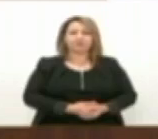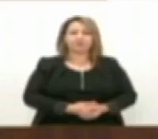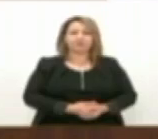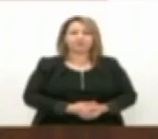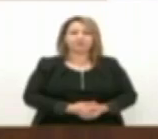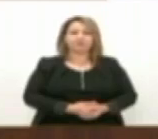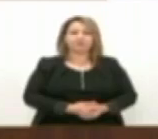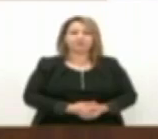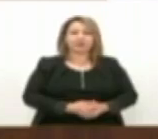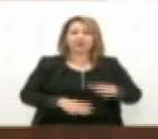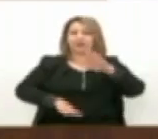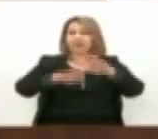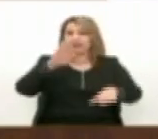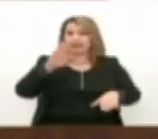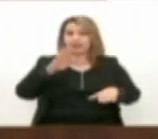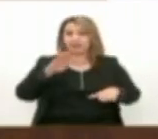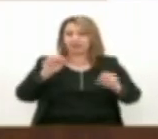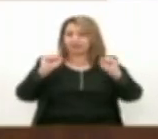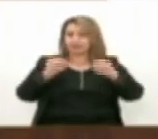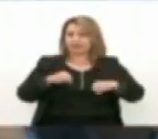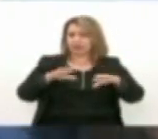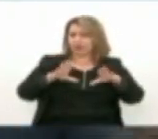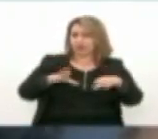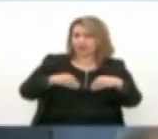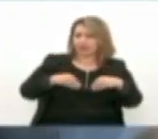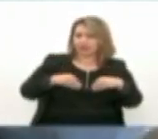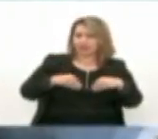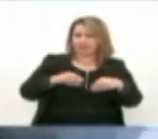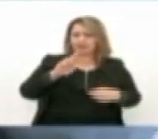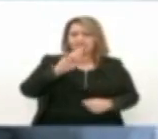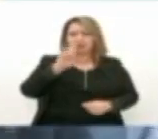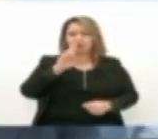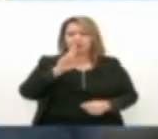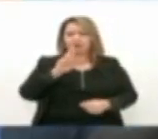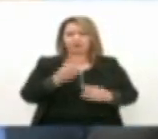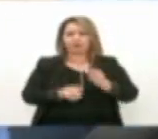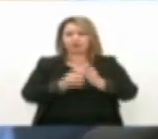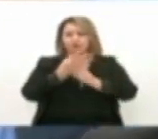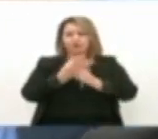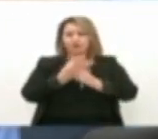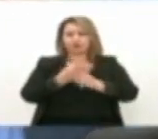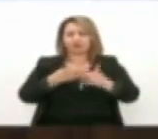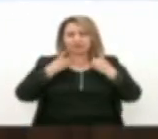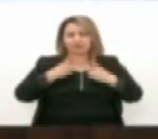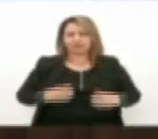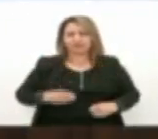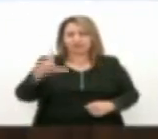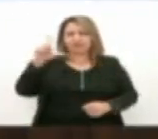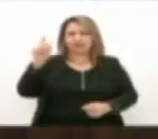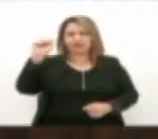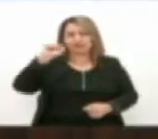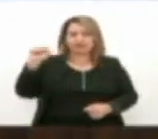أعتبر أن المجلس الشعبي الوطني قد صادق على تقرير اللجنة المختصة بإثبات عضوية النائب العناني